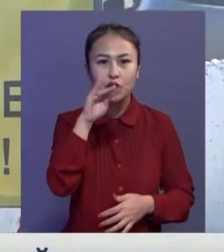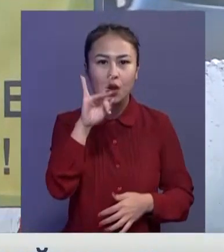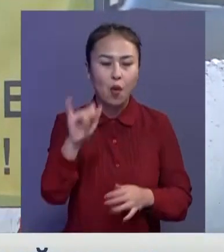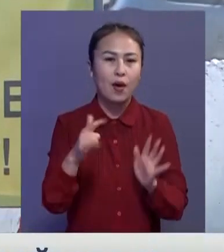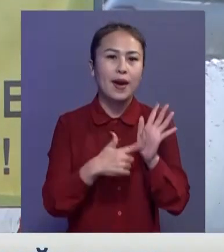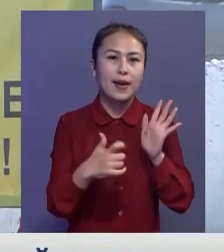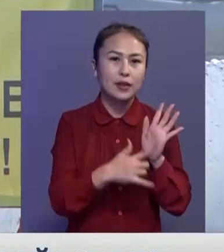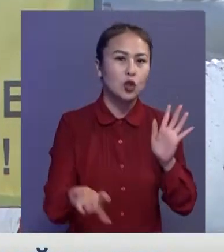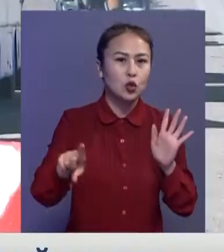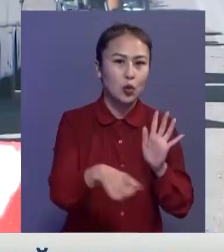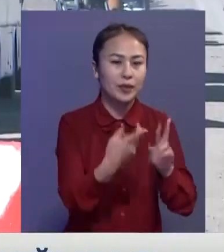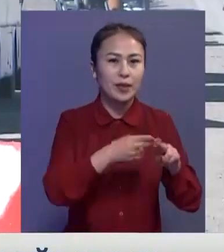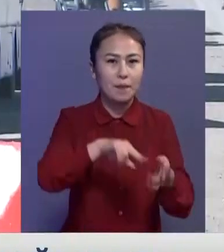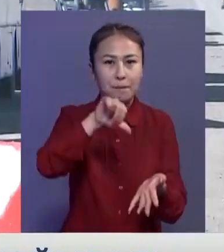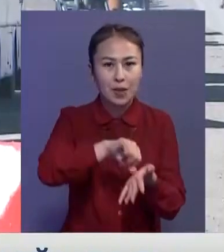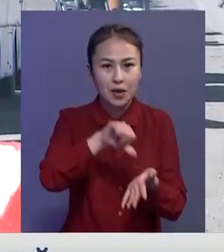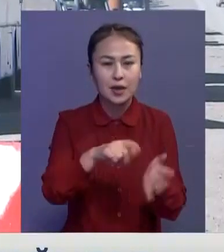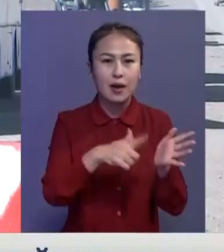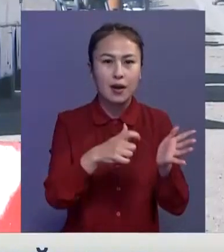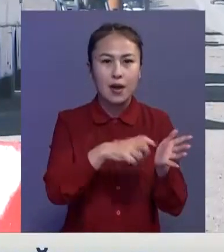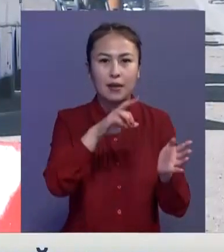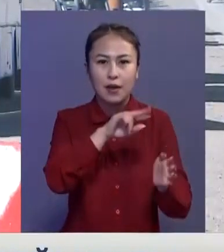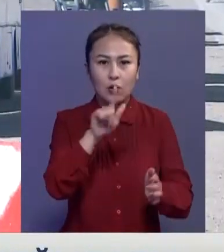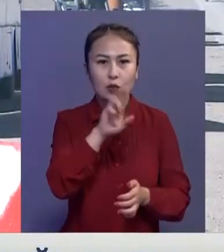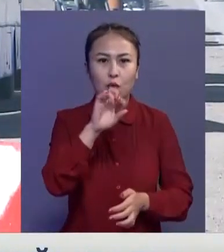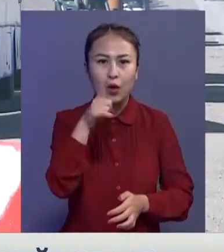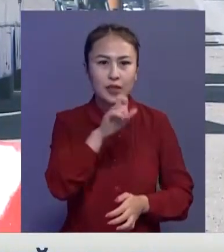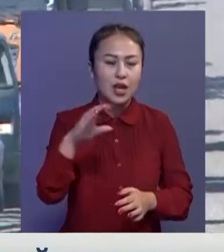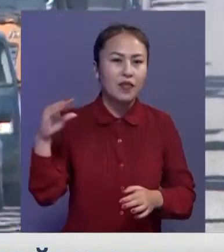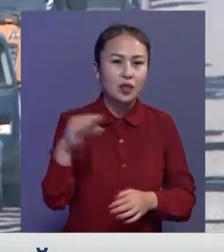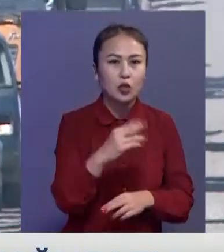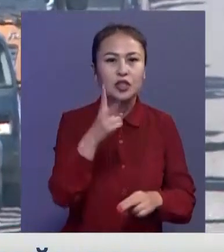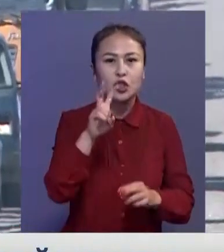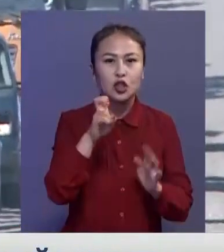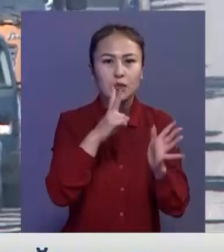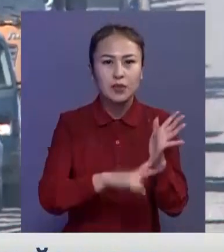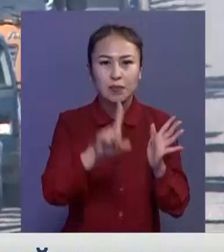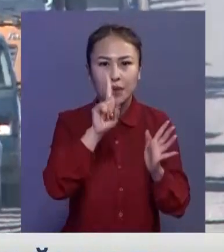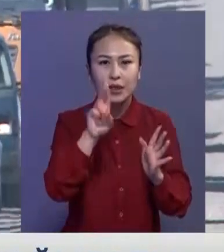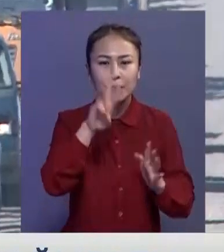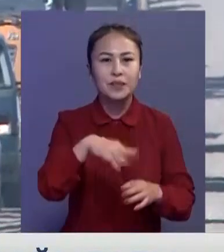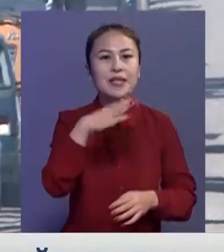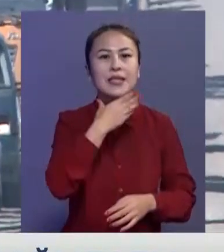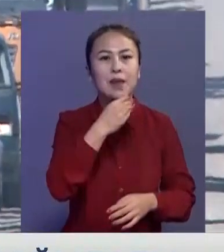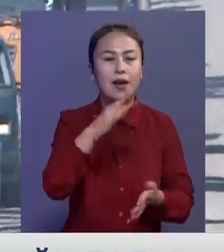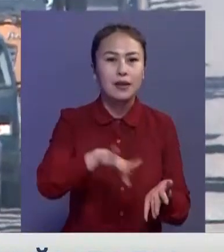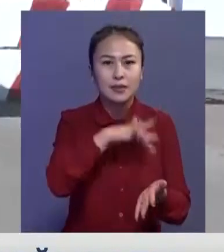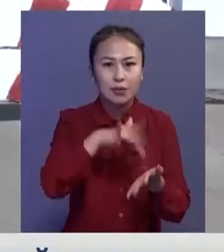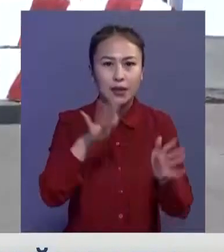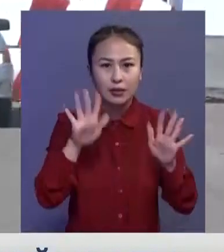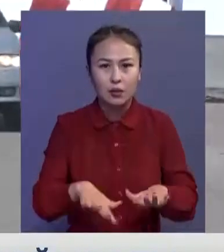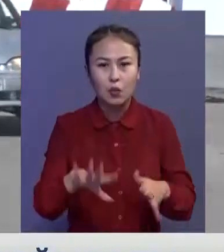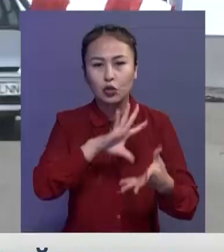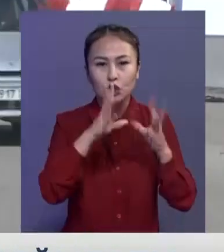жырау, Қарағанды жолының Үміткер кенті маңы және Қарағанды Аягөз, Бұғаз автожолының 271-ші шақырымы Семей қаласы